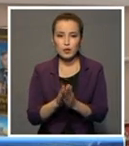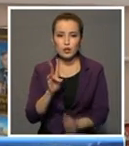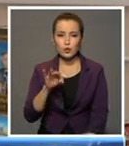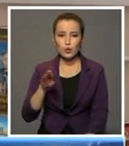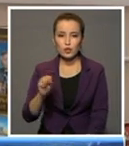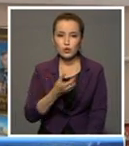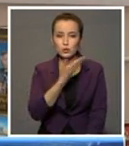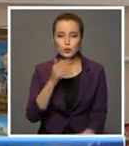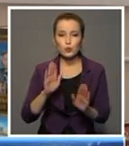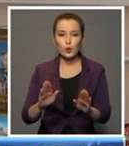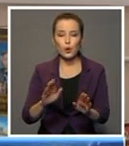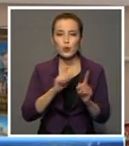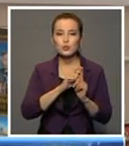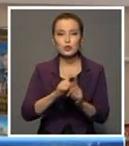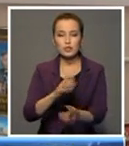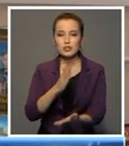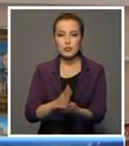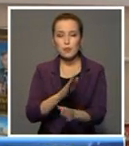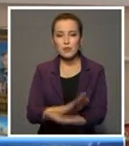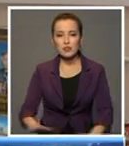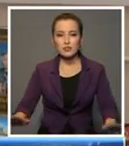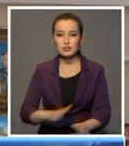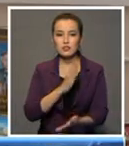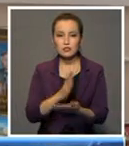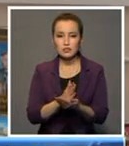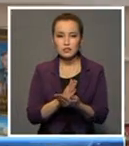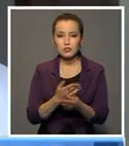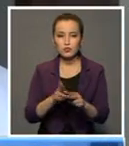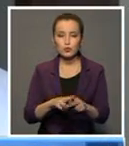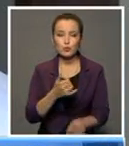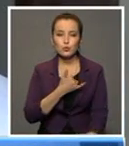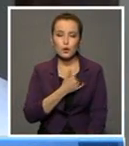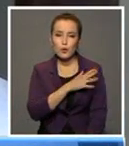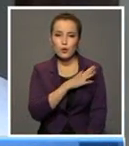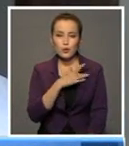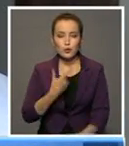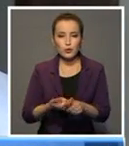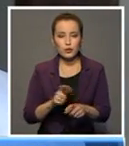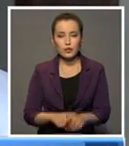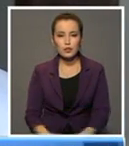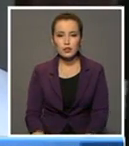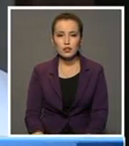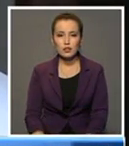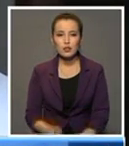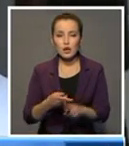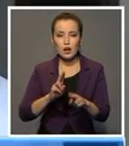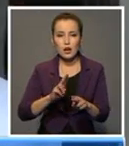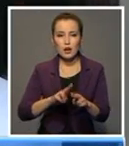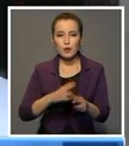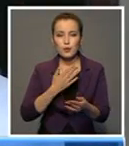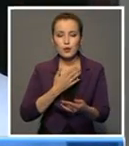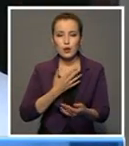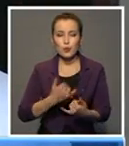нотасы жоқ, тек сөзі бар әндер бар. Ондай әндердің саны өзі 6-7. Ағаның өзі осы ортаға қайтарылғандай болып